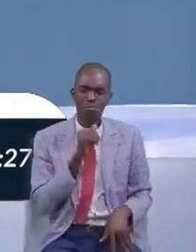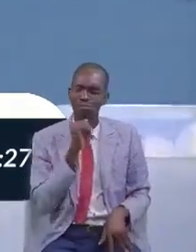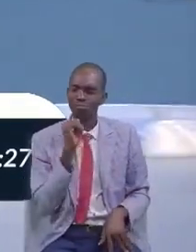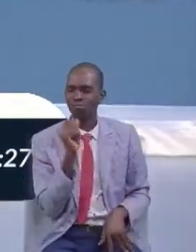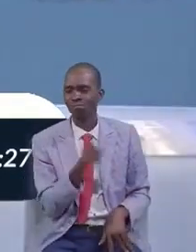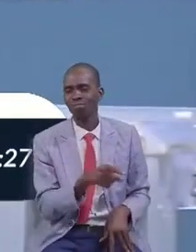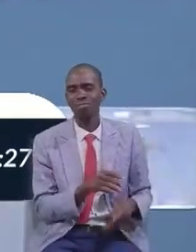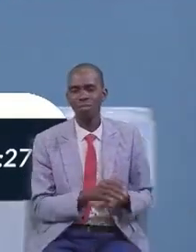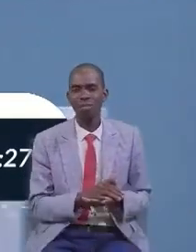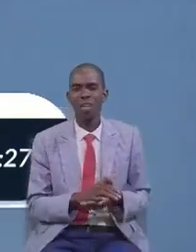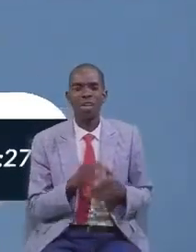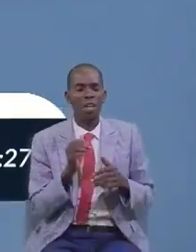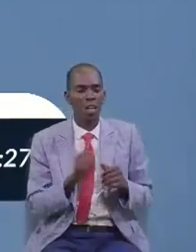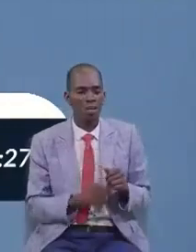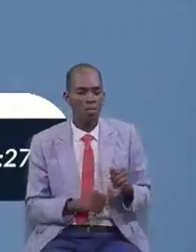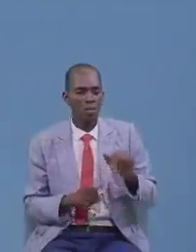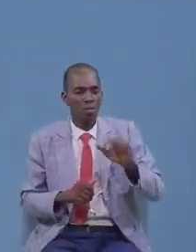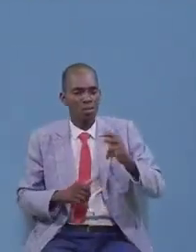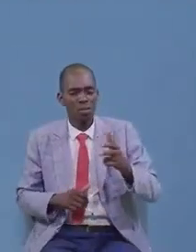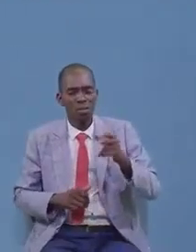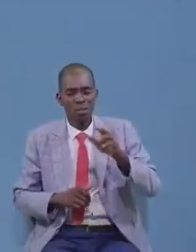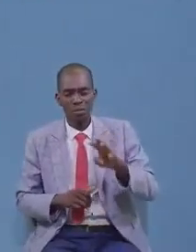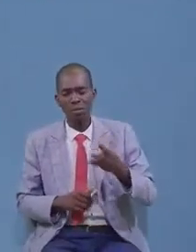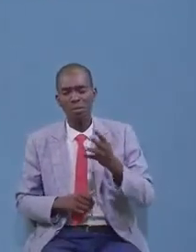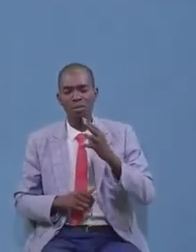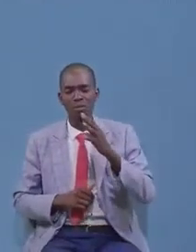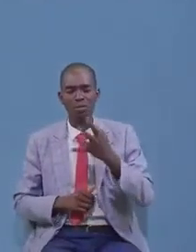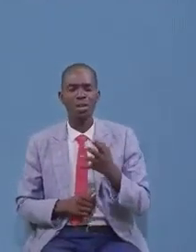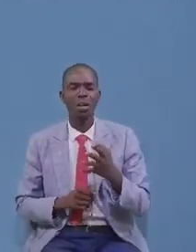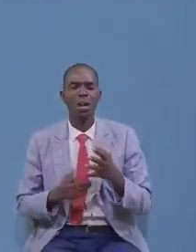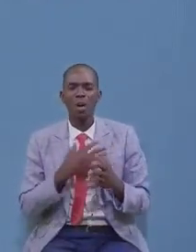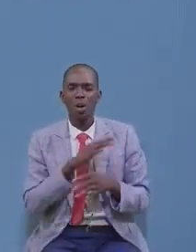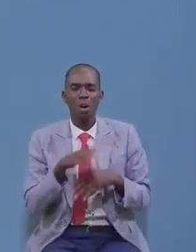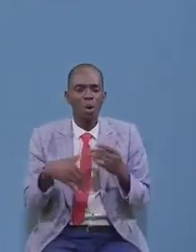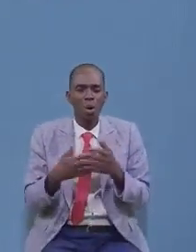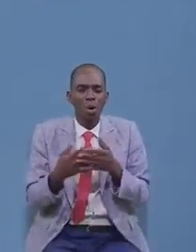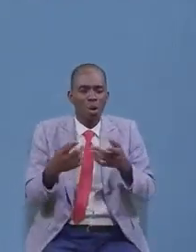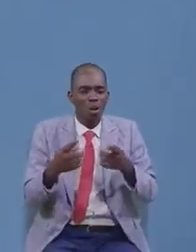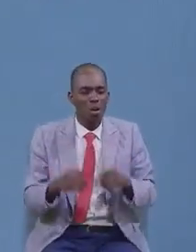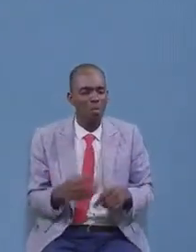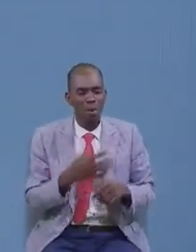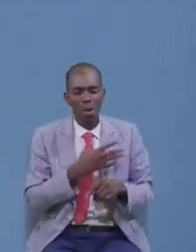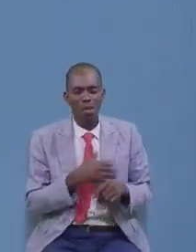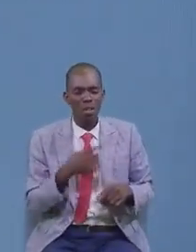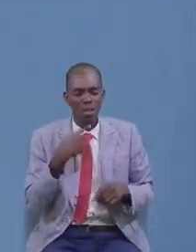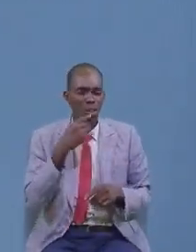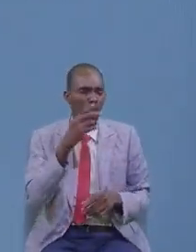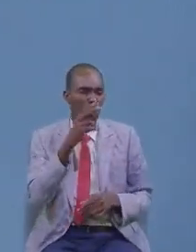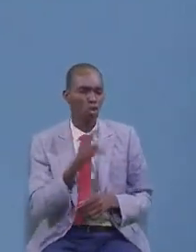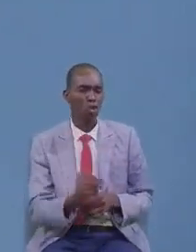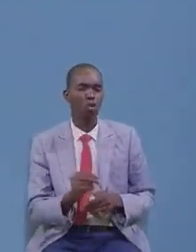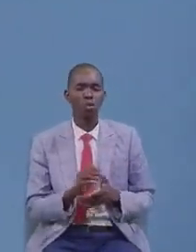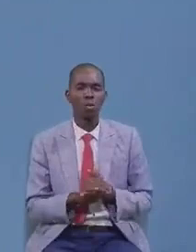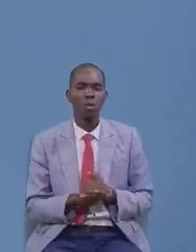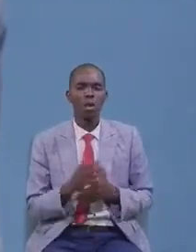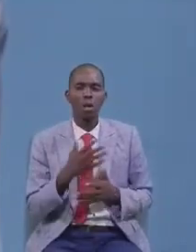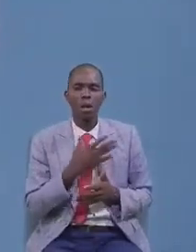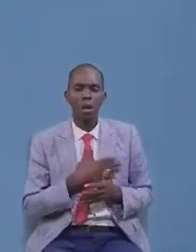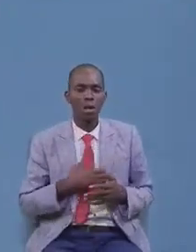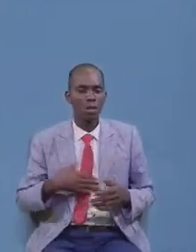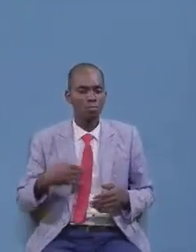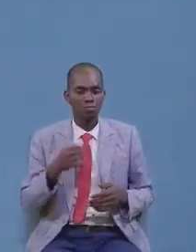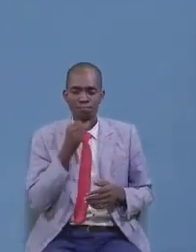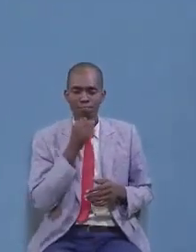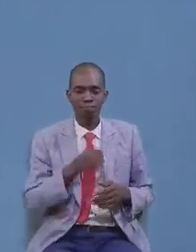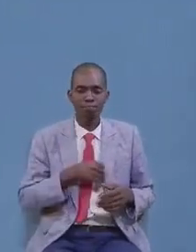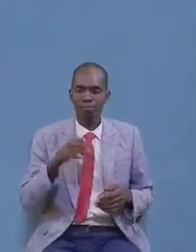కాదన్నాడు. Everybody came and God said no. అందరి దగ్గరికి వరుసగా వస్తే దేవుడు అందరినీ కాదన్నాడు. And Samuel said,